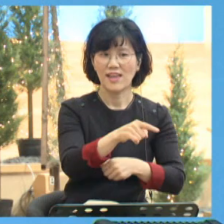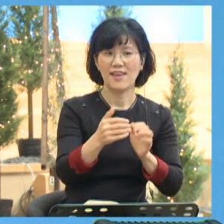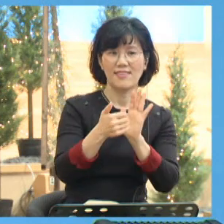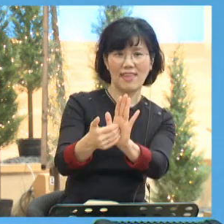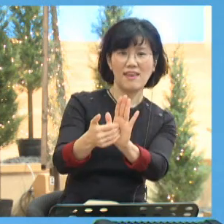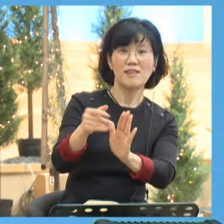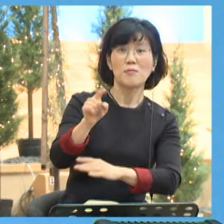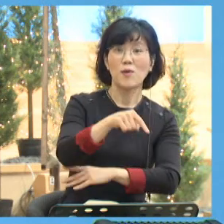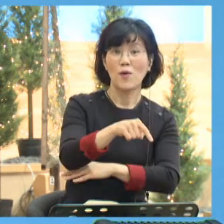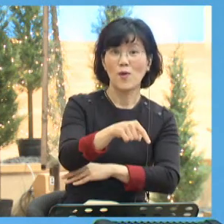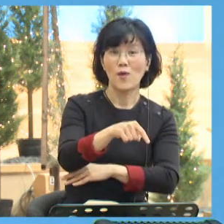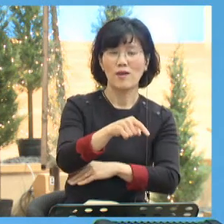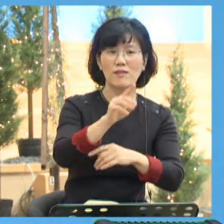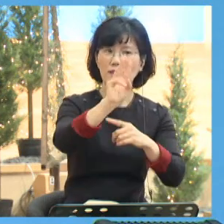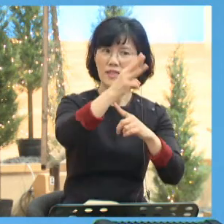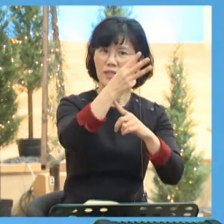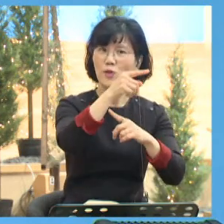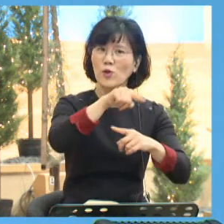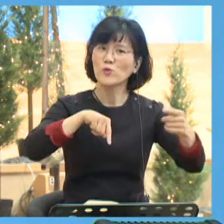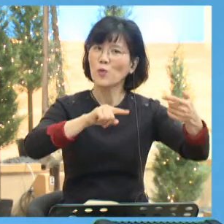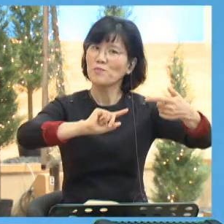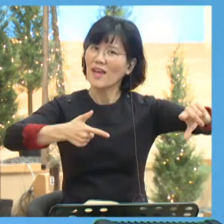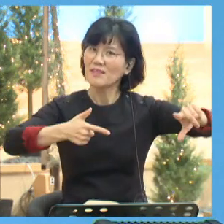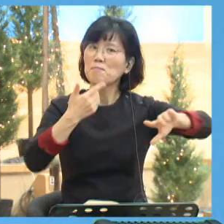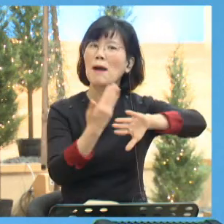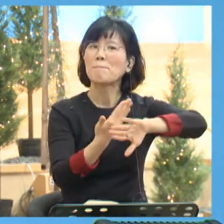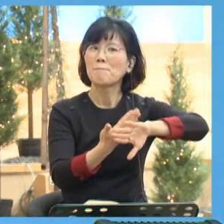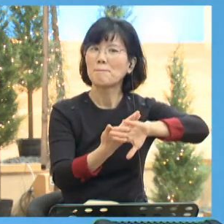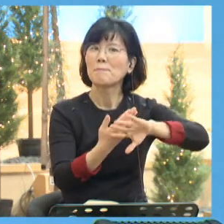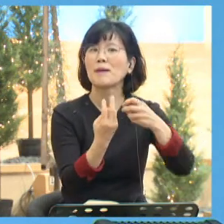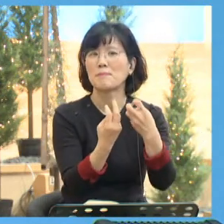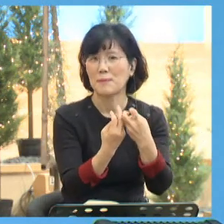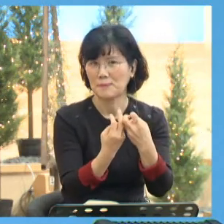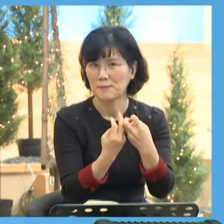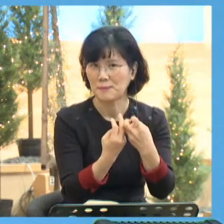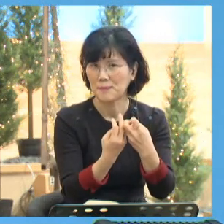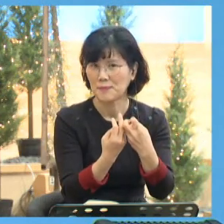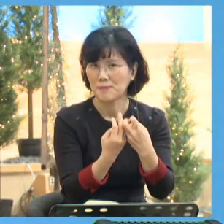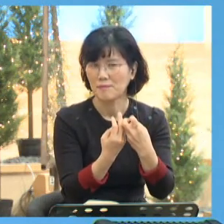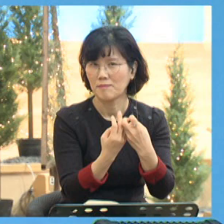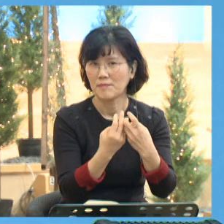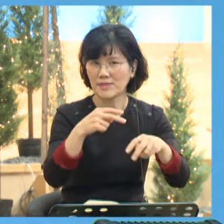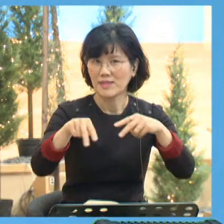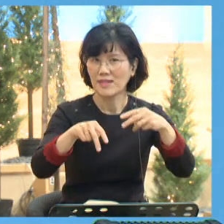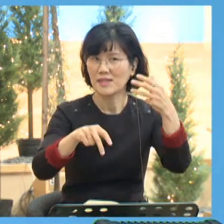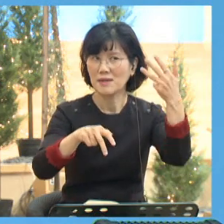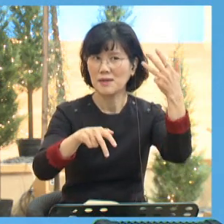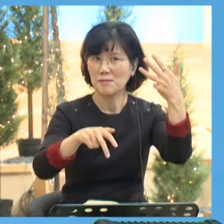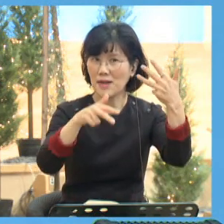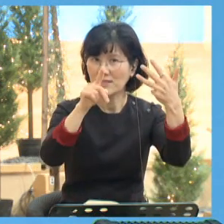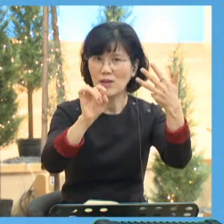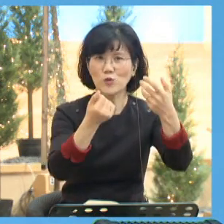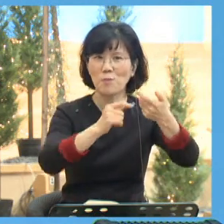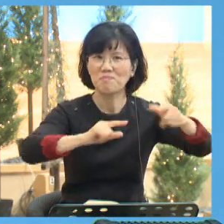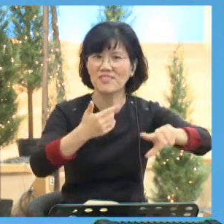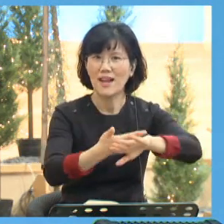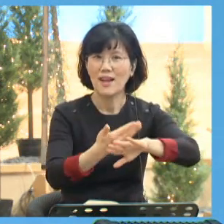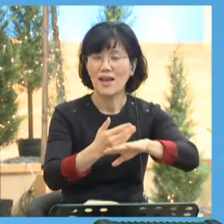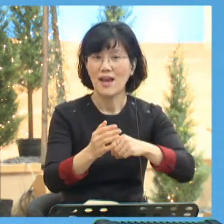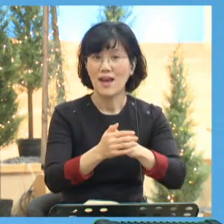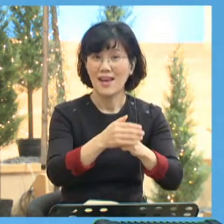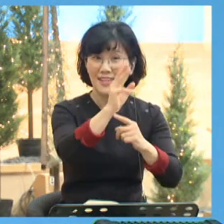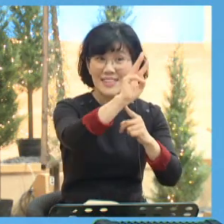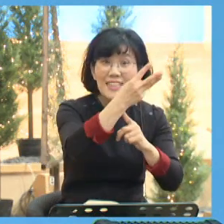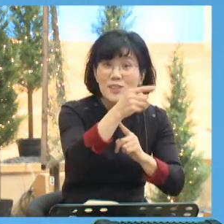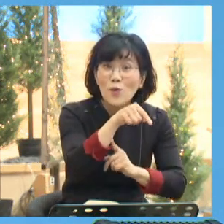이게 쉬 둔 때와는 사뭇 달라요 사사기 8장 때문에 따라 기드온이 에브라임 사람은 어떻게 합니까 막